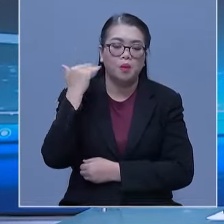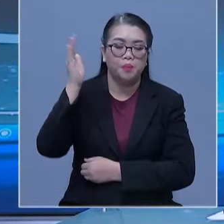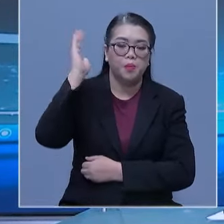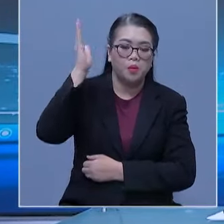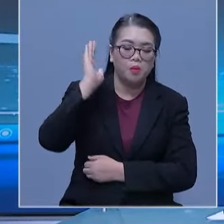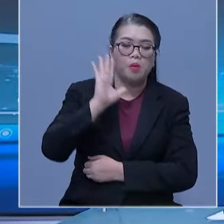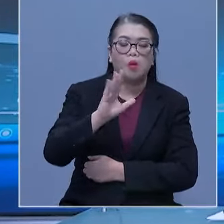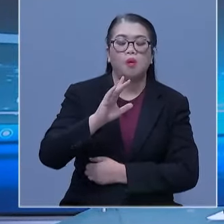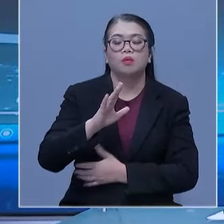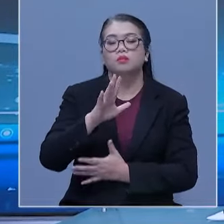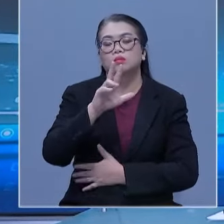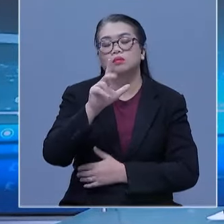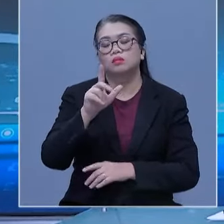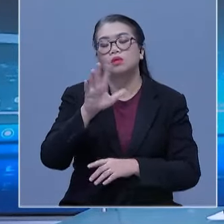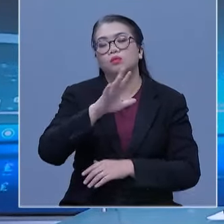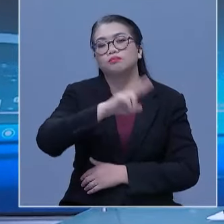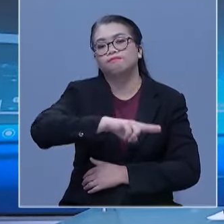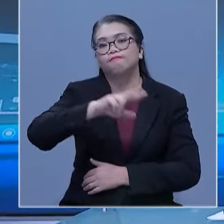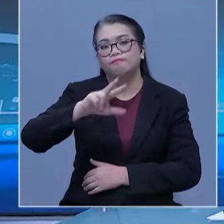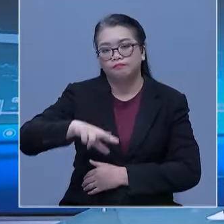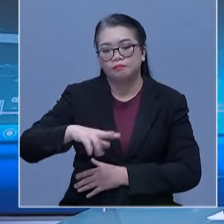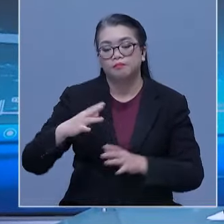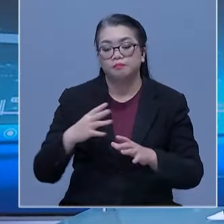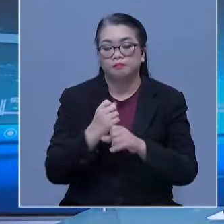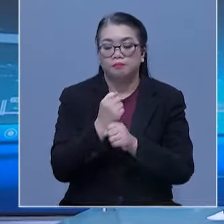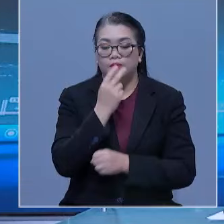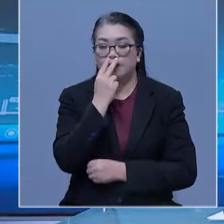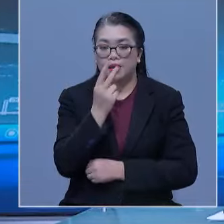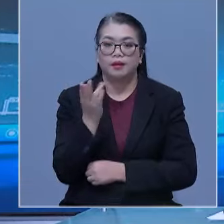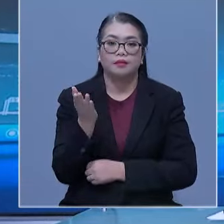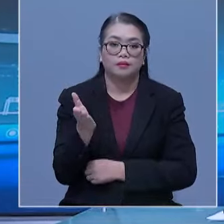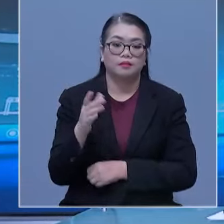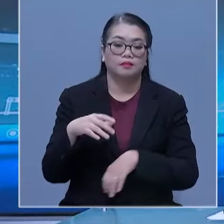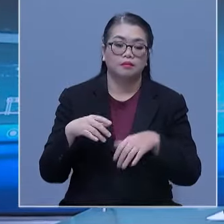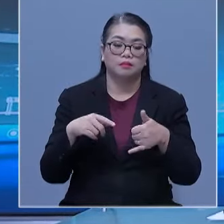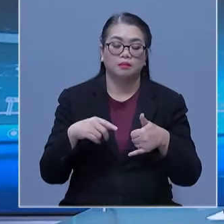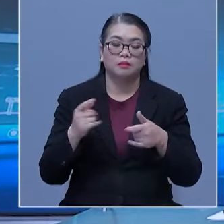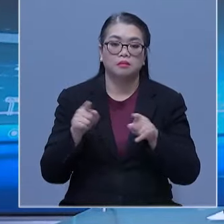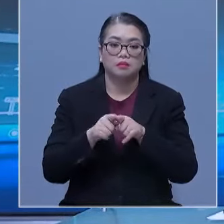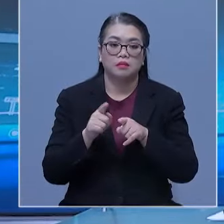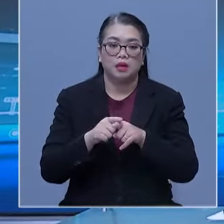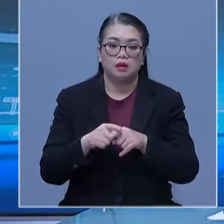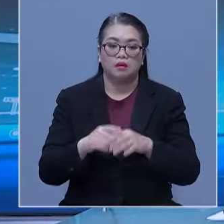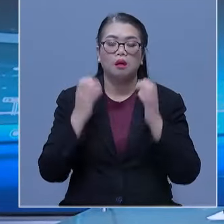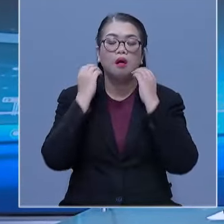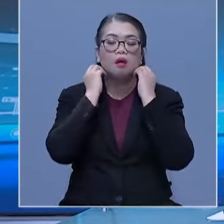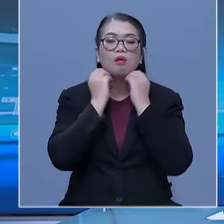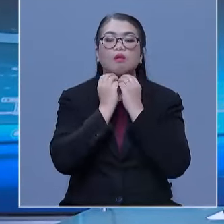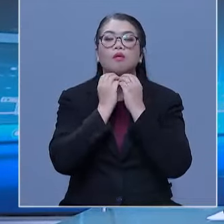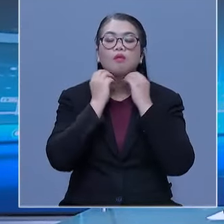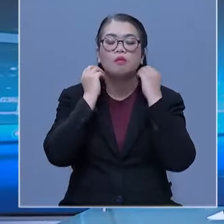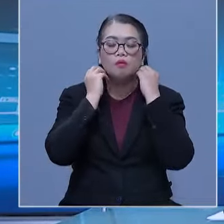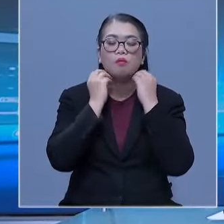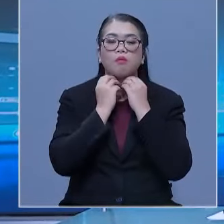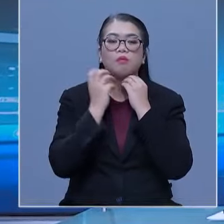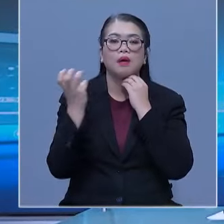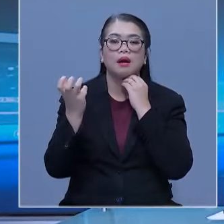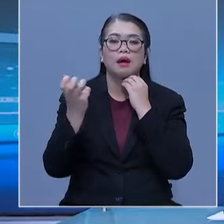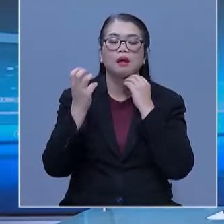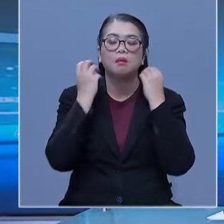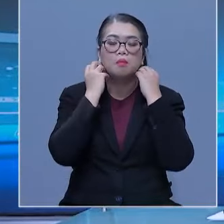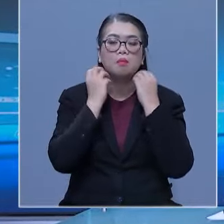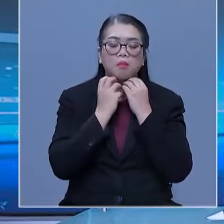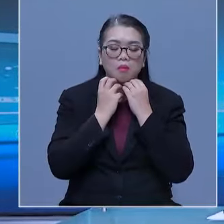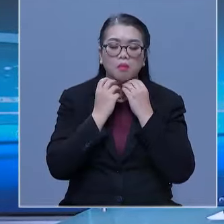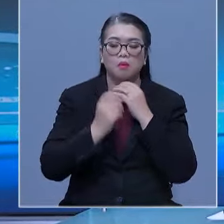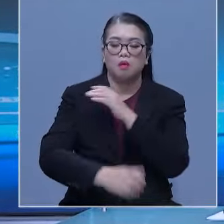บรุ๊คดนุพรออกมาแถลงแล้วนะว่าสรุปที่เราเห็นคุณทักษิณใส่เป็นคล้ายๆเฝือกอ่อนซอตคล่าเนี่ยที่คอกับ